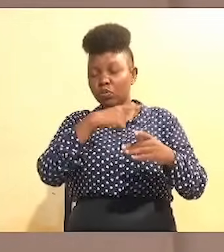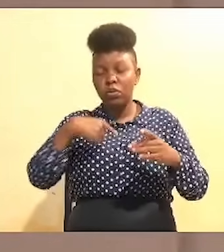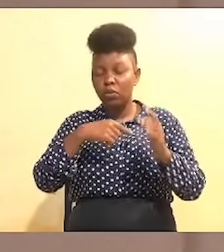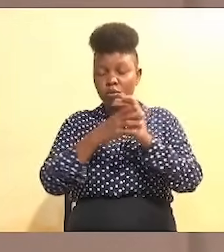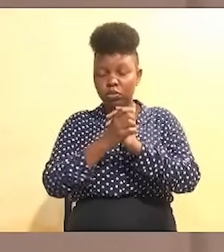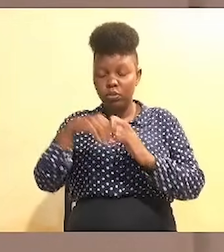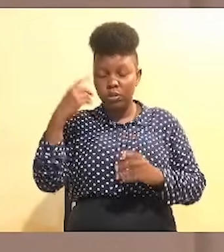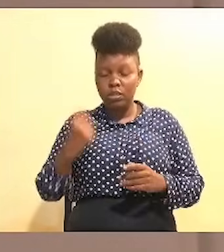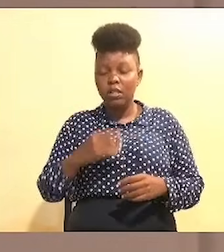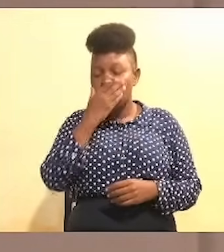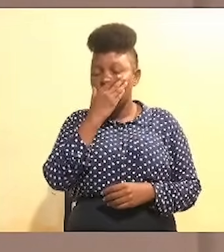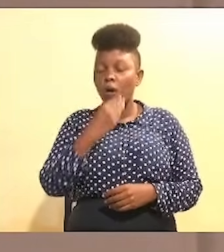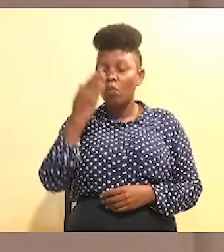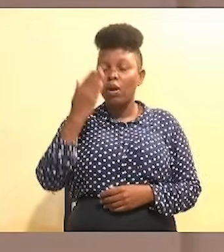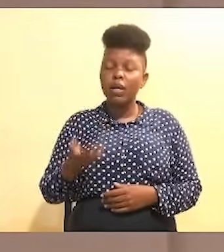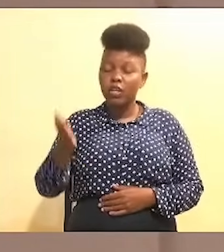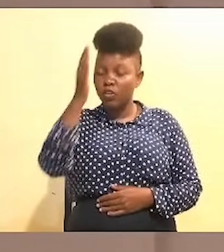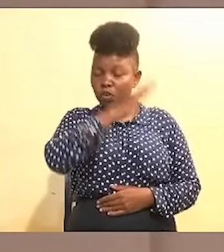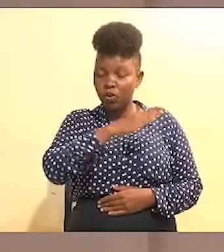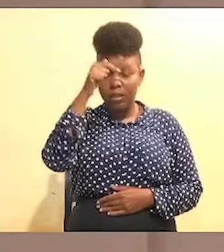tunakushukuru sana Bwana jioni ya leo.